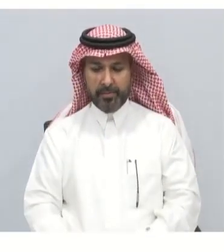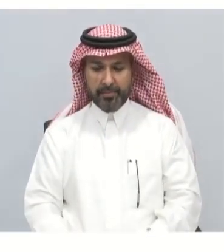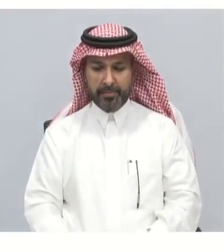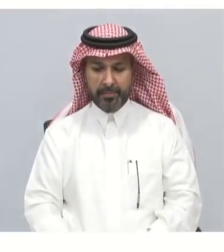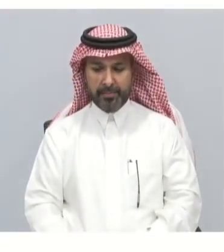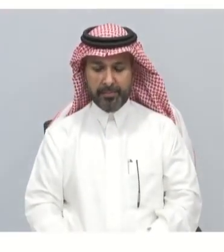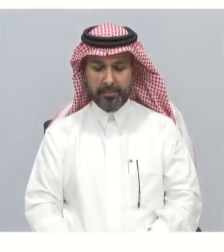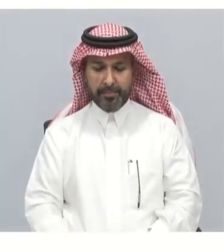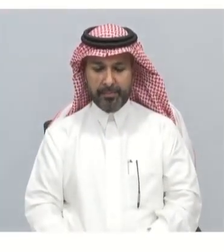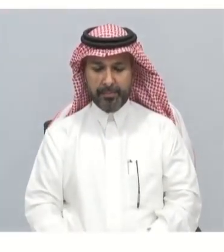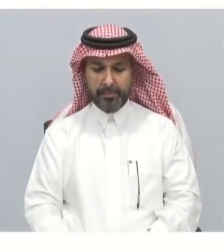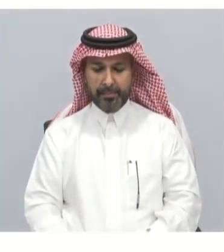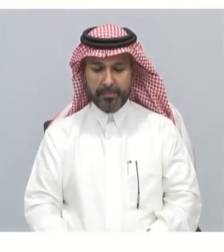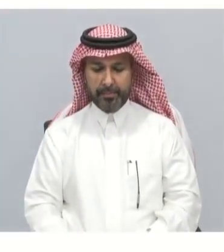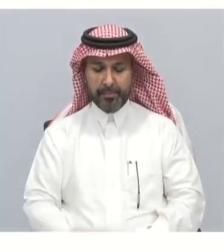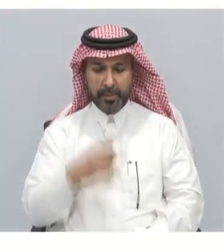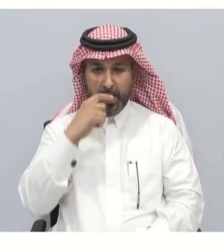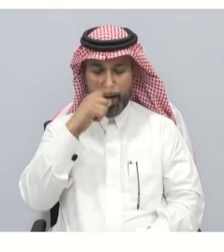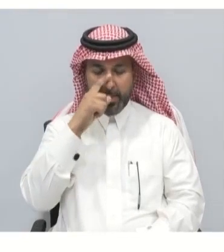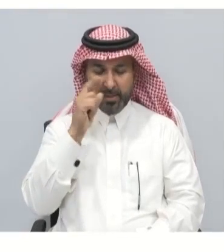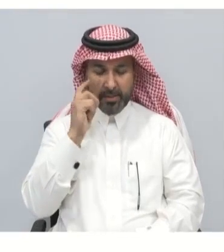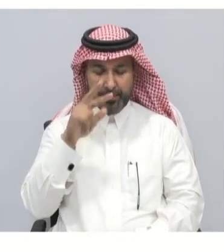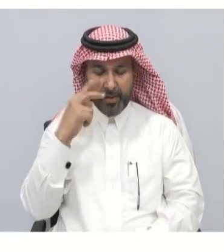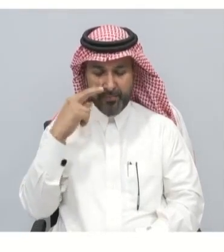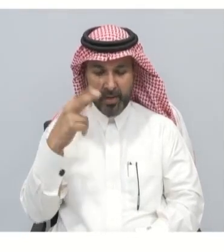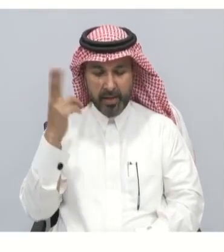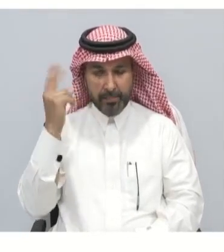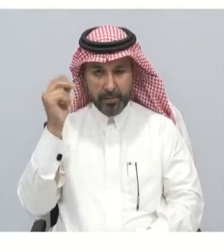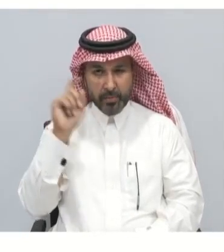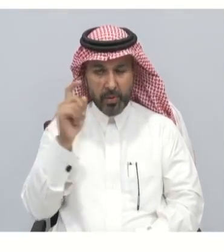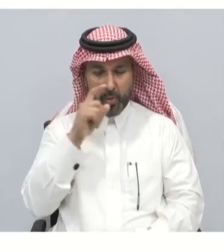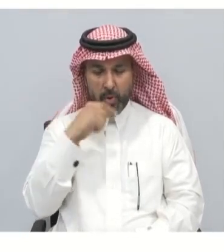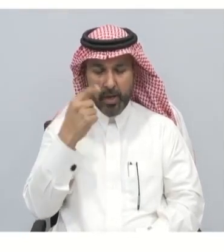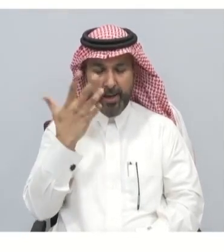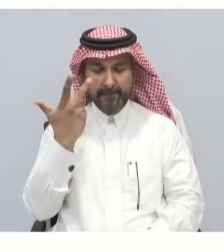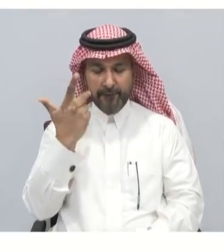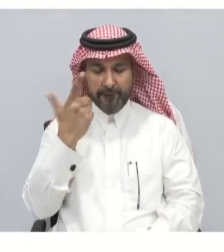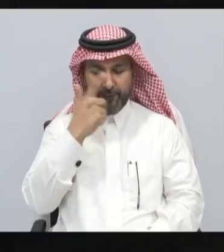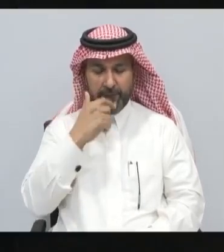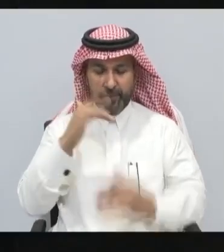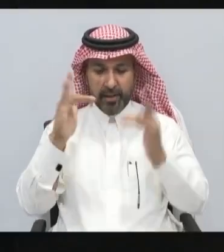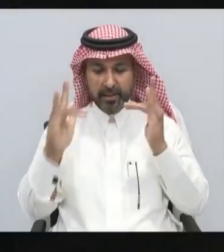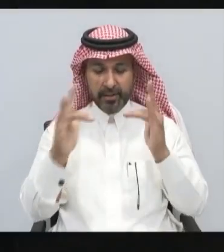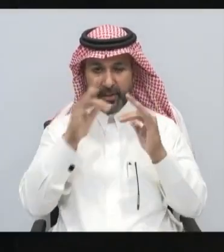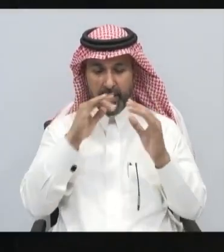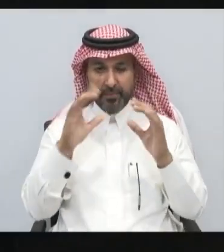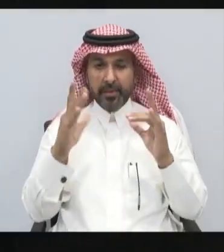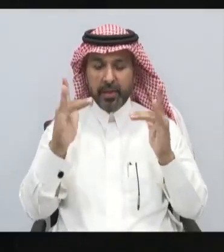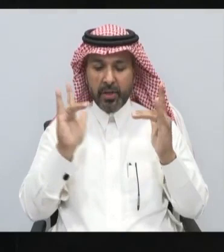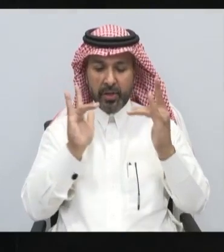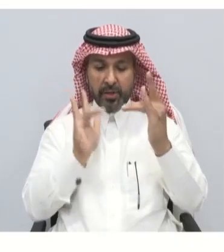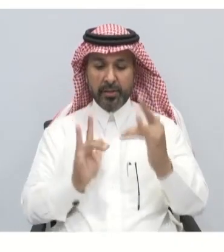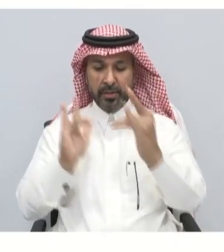كل ضلع من اضلاع الطاوله شخص واحد طب كيف راح اعرف كيف راح اعرف شفتوا النموذج هنا اللي